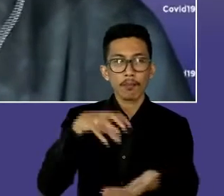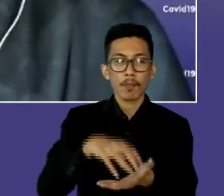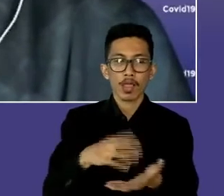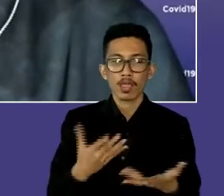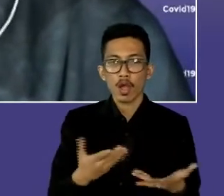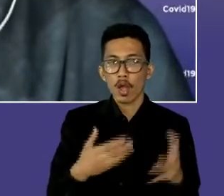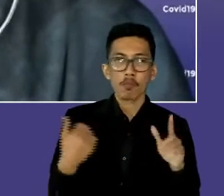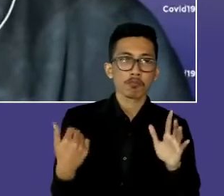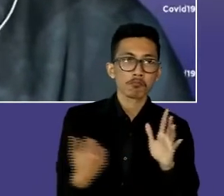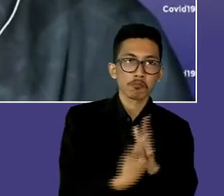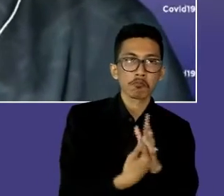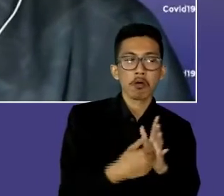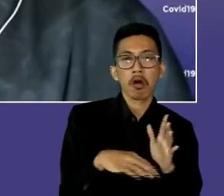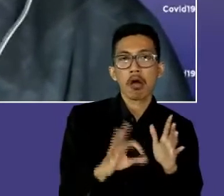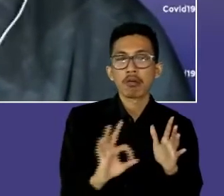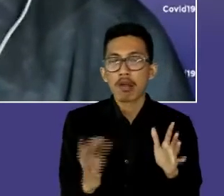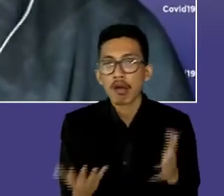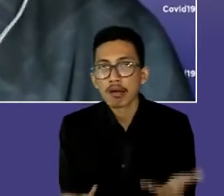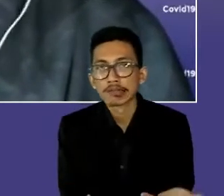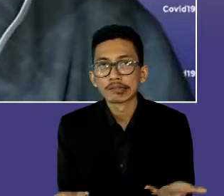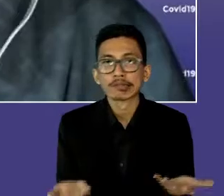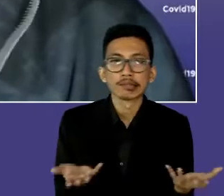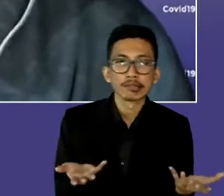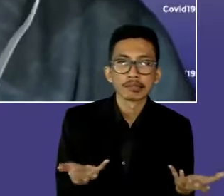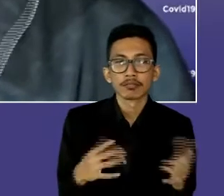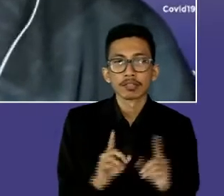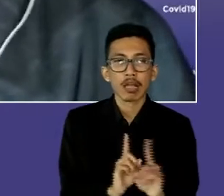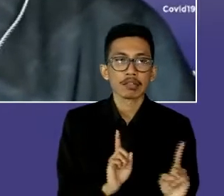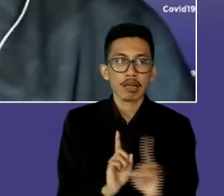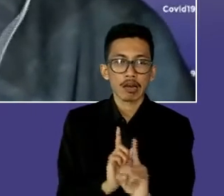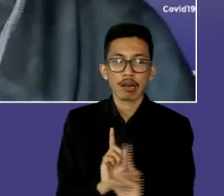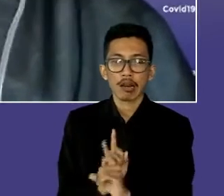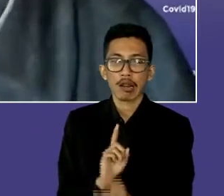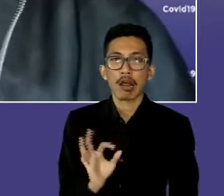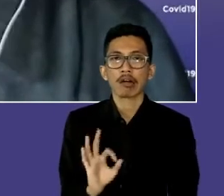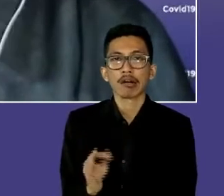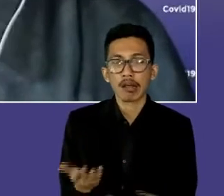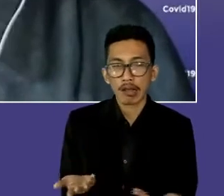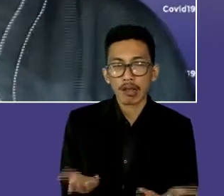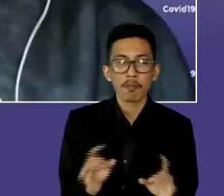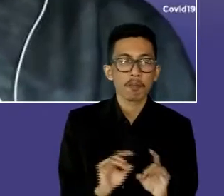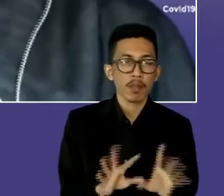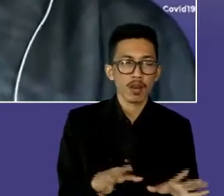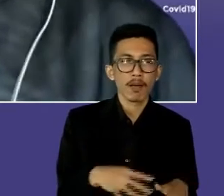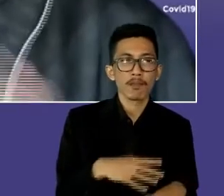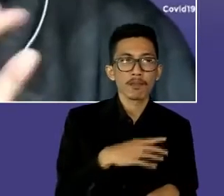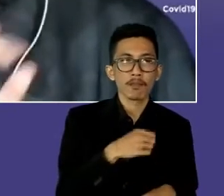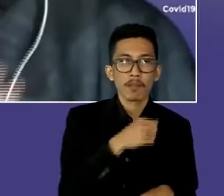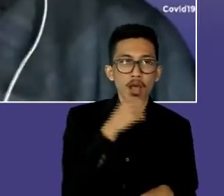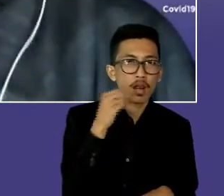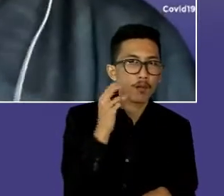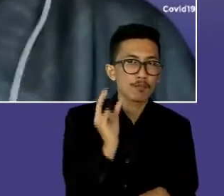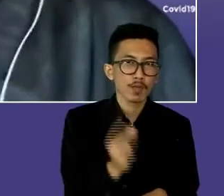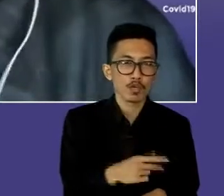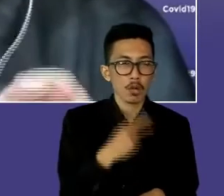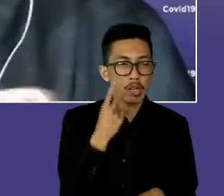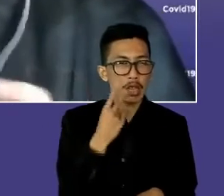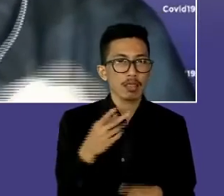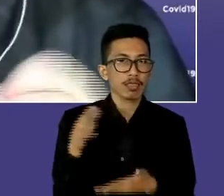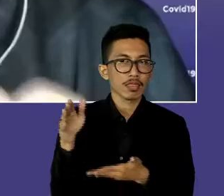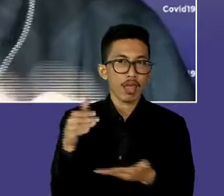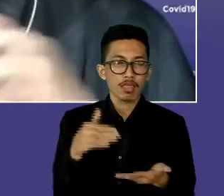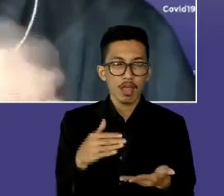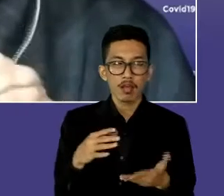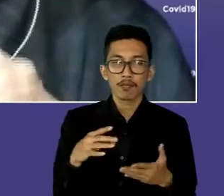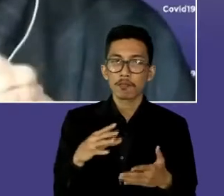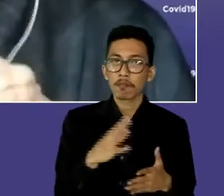patuh gitu ya, tidak patuh dalam melaksanakan protokol kesehatan menjaga jarak. Itu bedanya biru sama merah di sini, Dokter Lula. Jadi kelihatan mana yang lebih